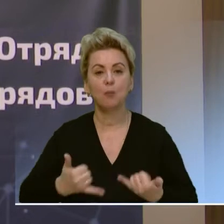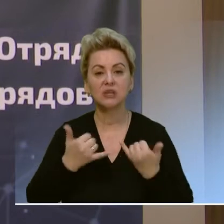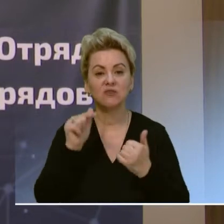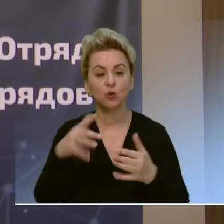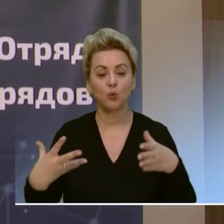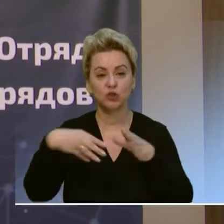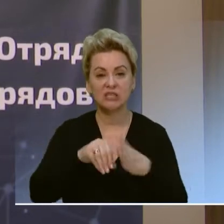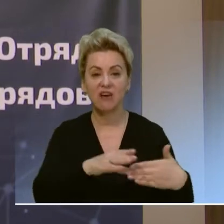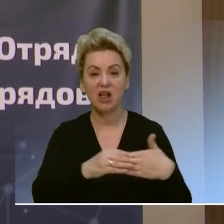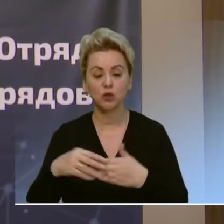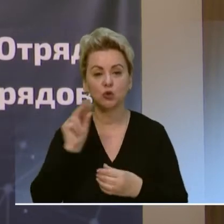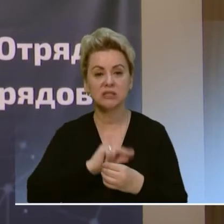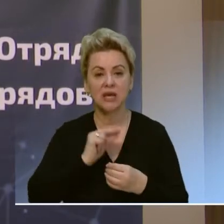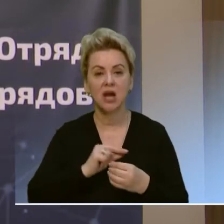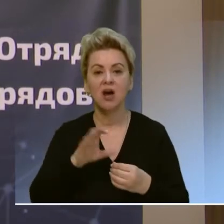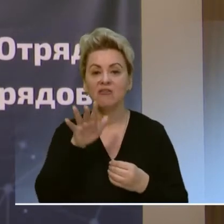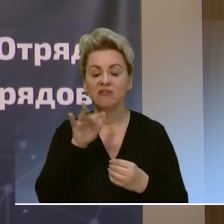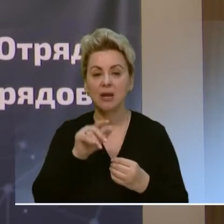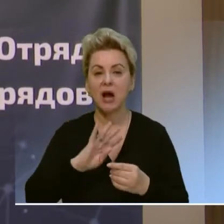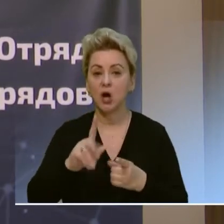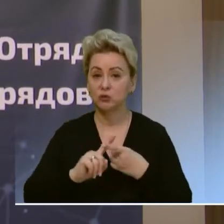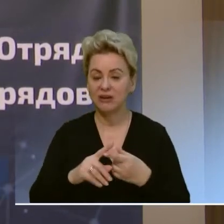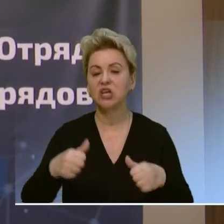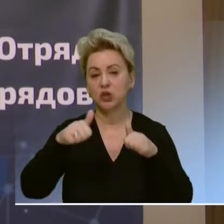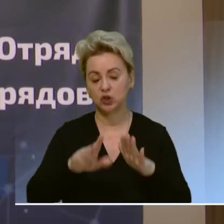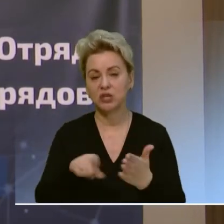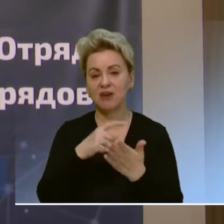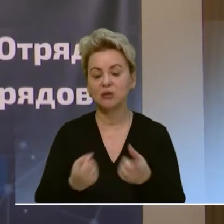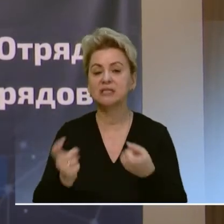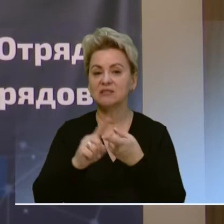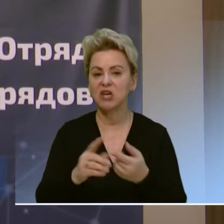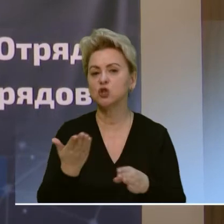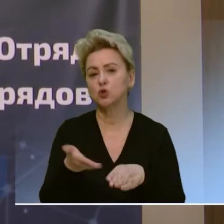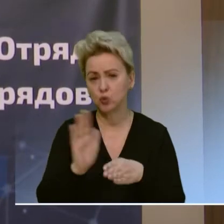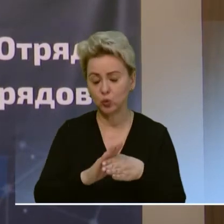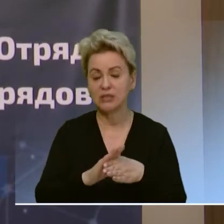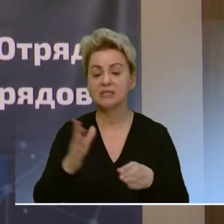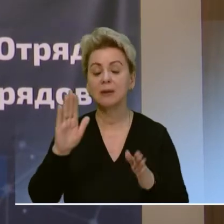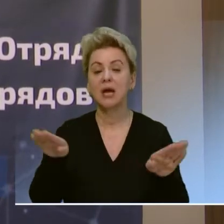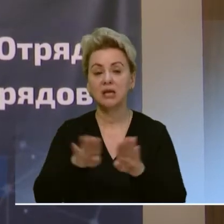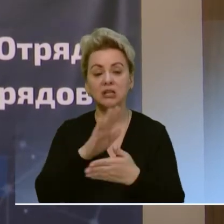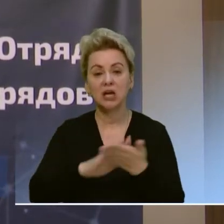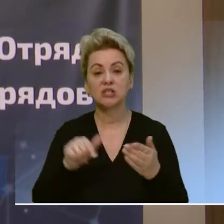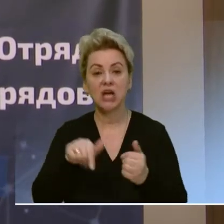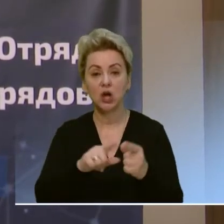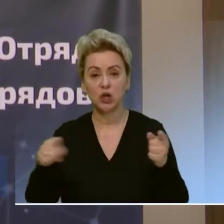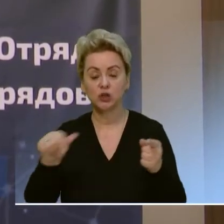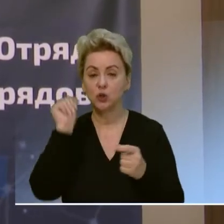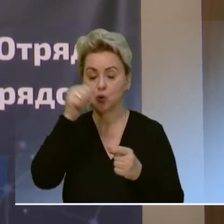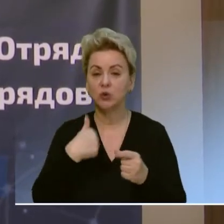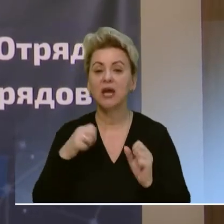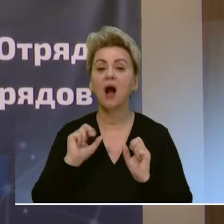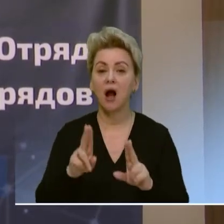том числе и волонтерской работе в плане пандемии, да, решения подобных вопросов, связанных, ну, трудностей и так далее. Вот. Но за эти годы я, так